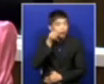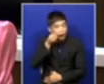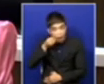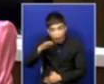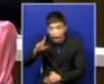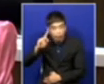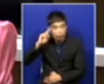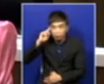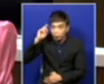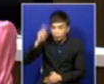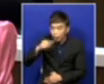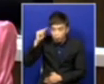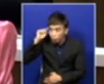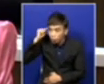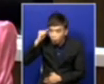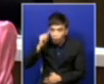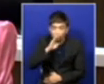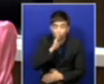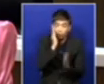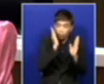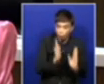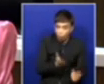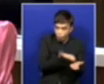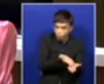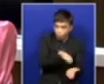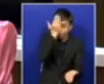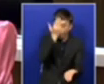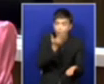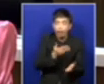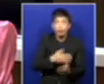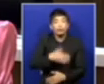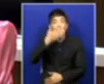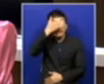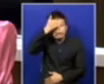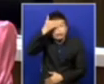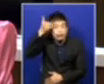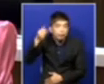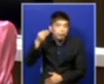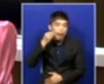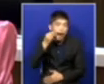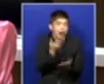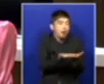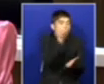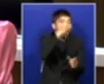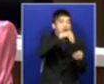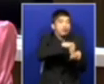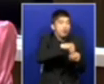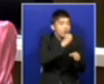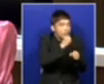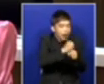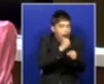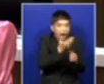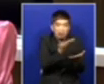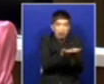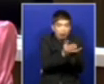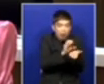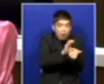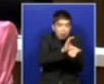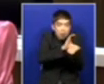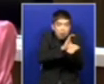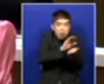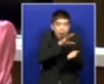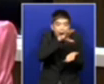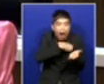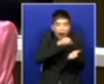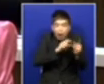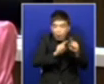โดยเฉพาะพวกคนรวยจากสถานการณ์เขาเรียกว่ารวยจนลืมบ้านเลขที่ท่านประธานครับรวยบ้านเลขที่ยังไงครับ